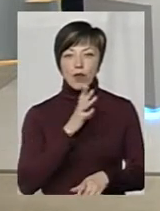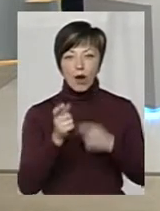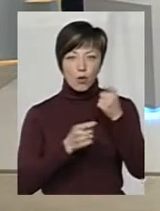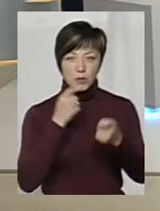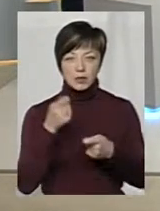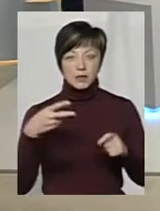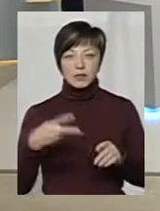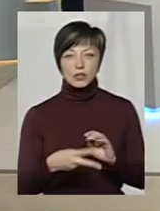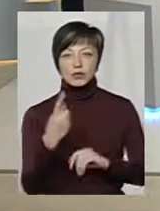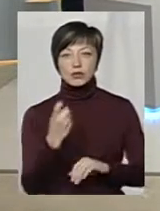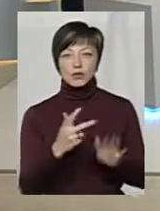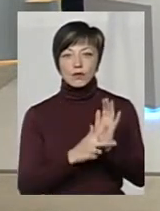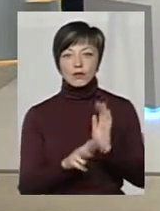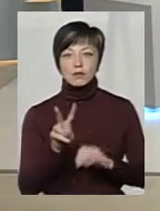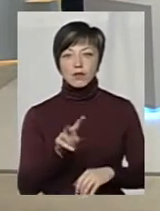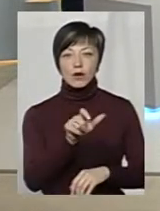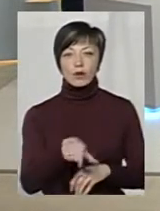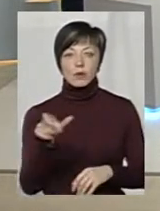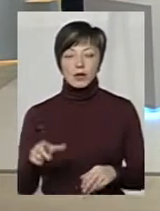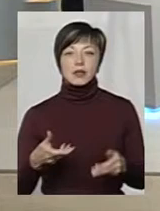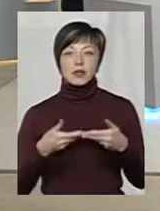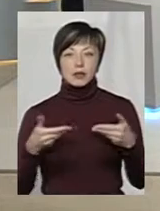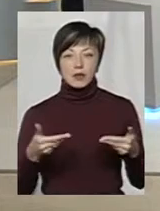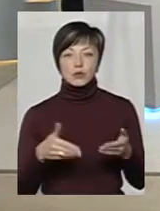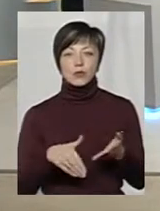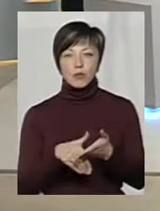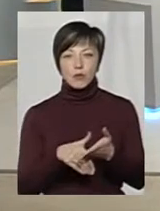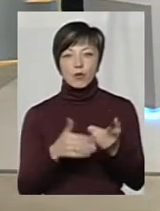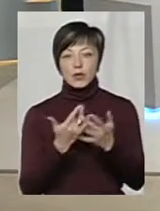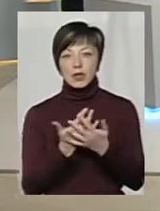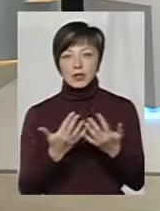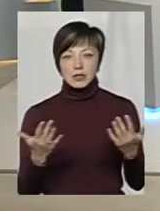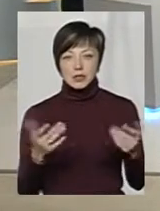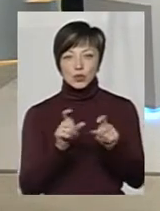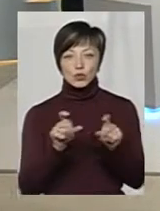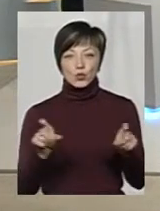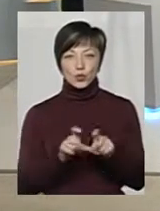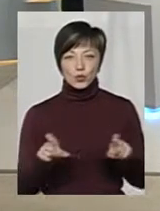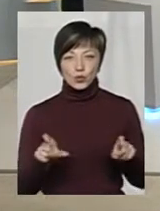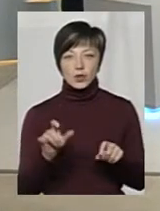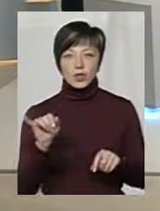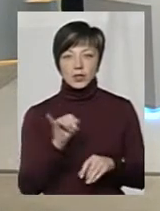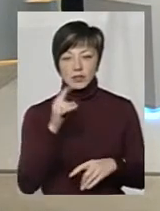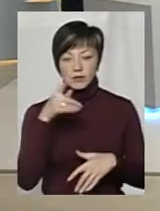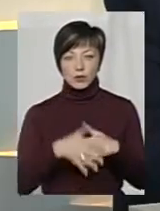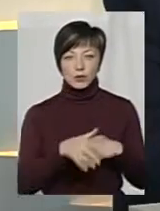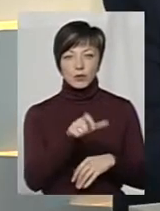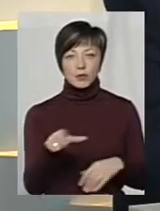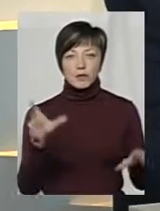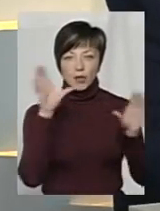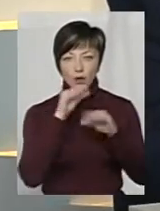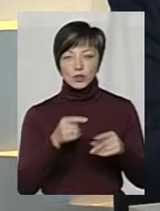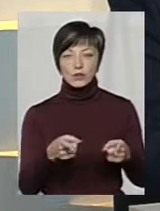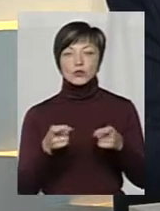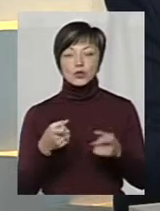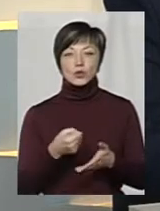і 2182 громадян нам з допомогою різних структур і свідомості громадян вдалося